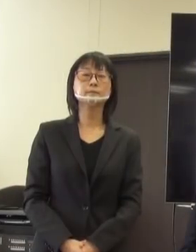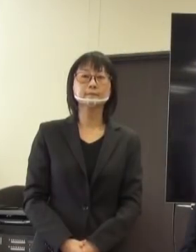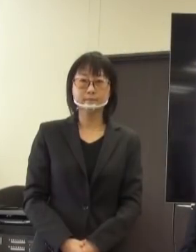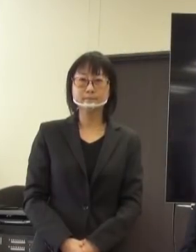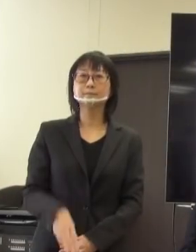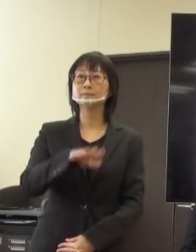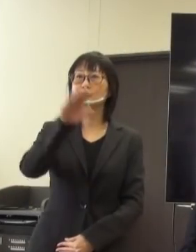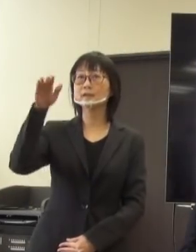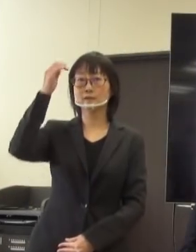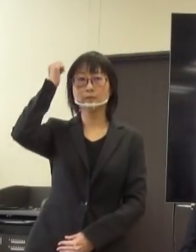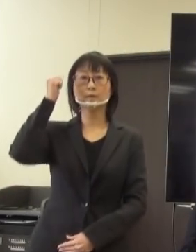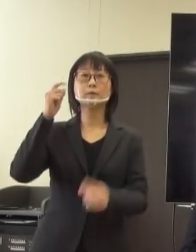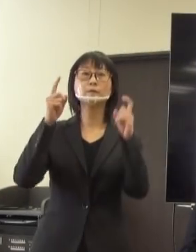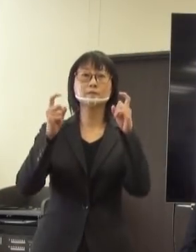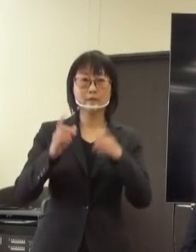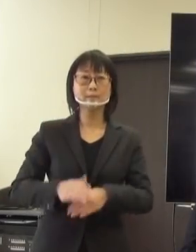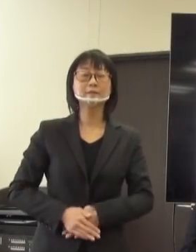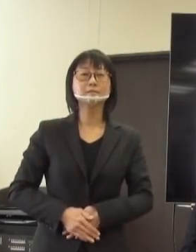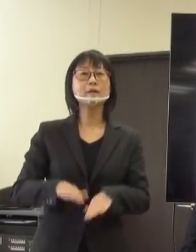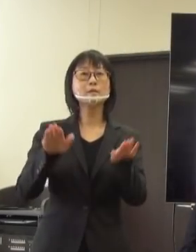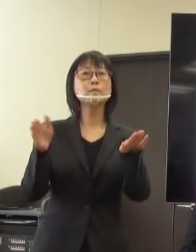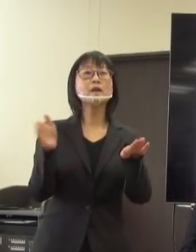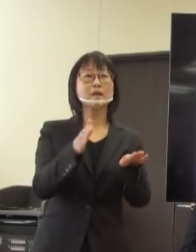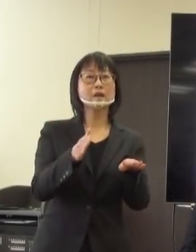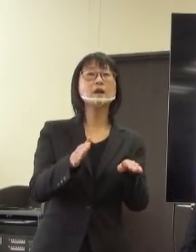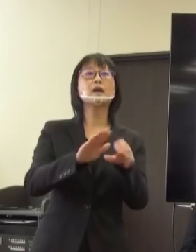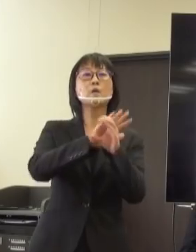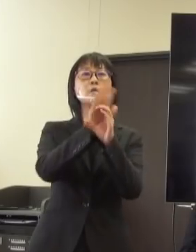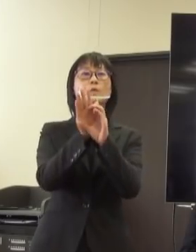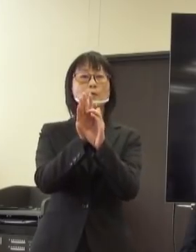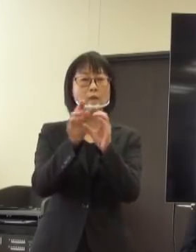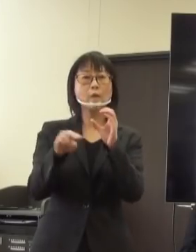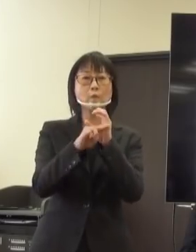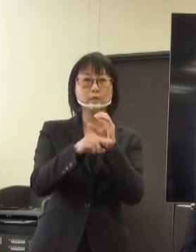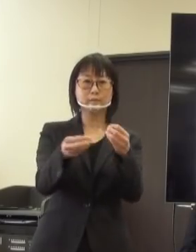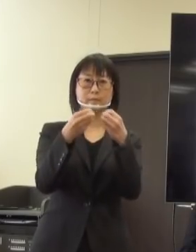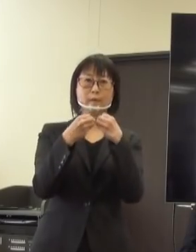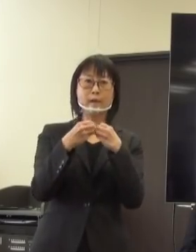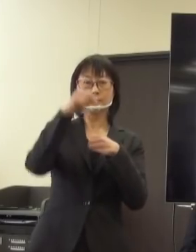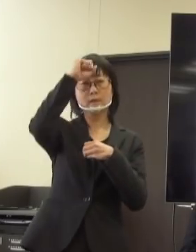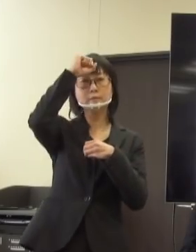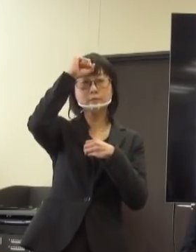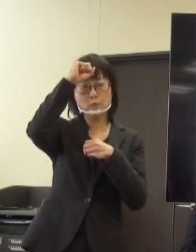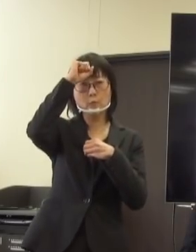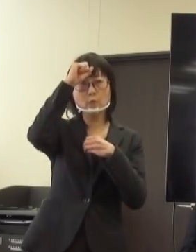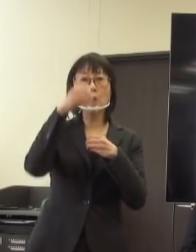皆さんおはようございます、それではこれより新型コロナウイルス感染症、クラスター関連の